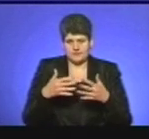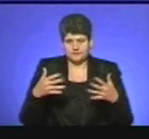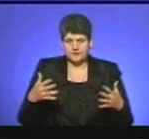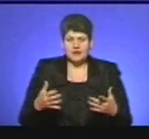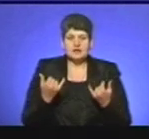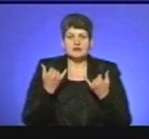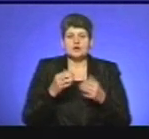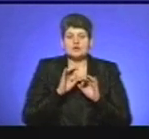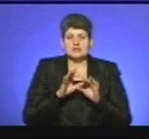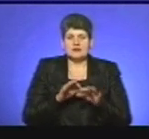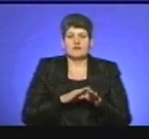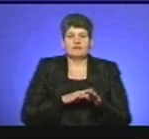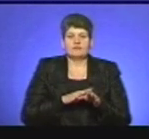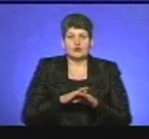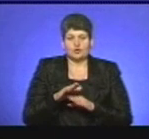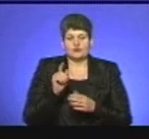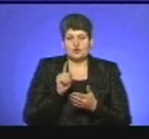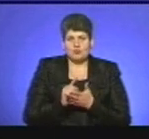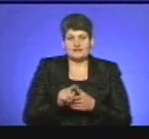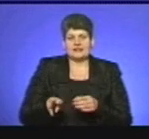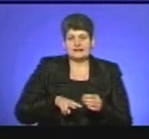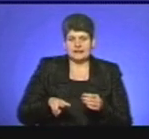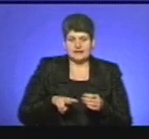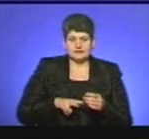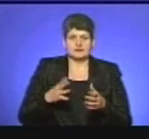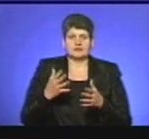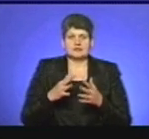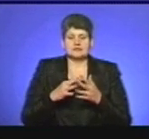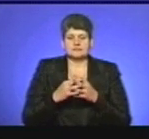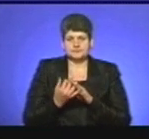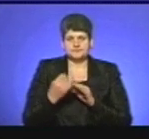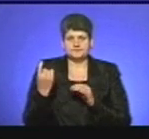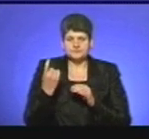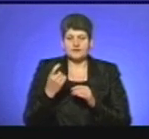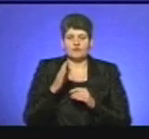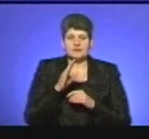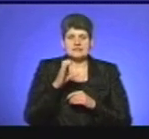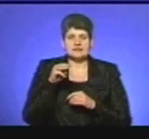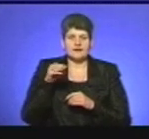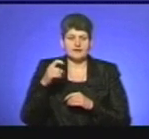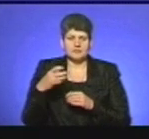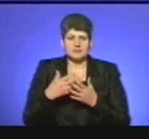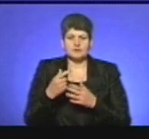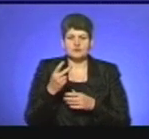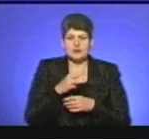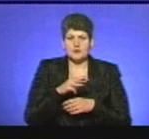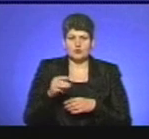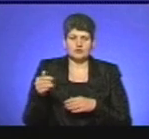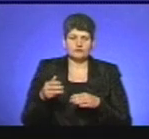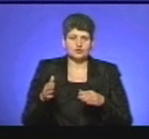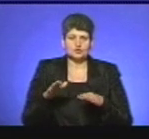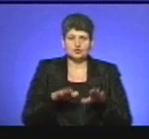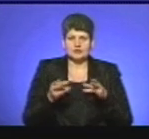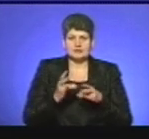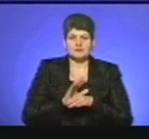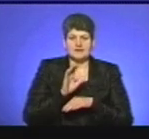виконувач обов'язків директора обласного департаменту агропромислового розвитку Володимир Стахів. Майже 1,5 мільйона тонн має піти на експорт. За його